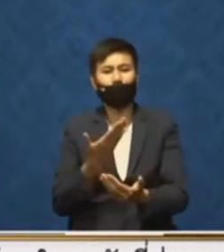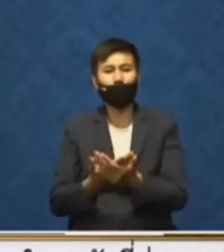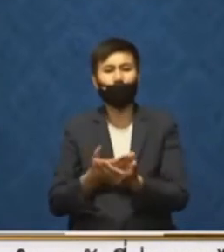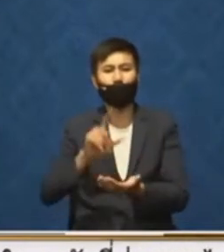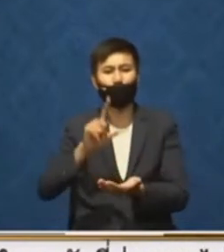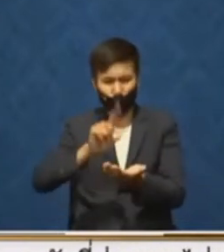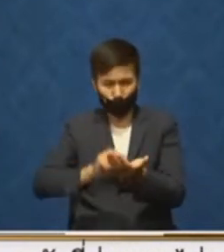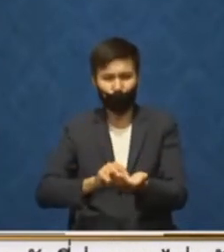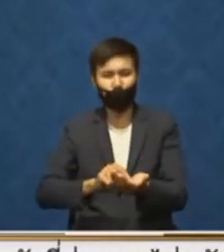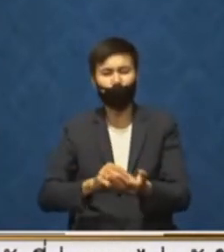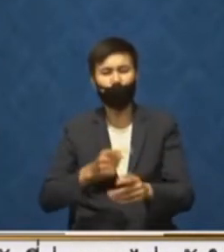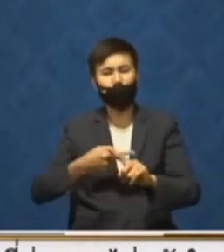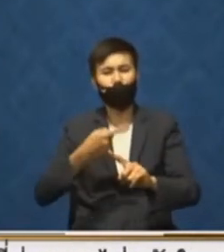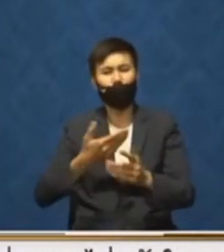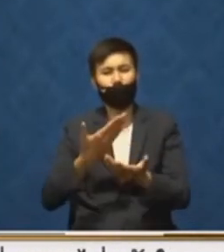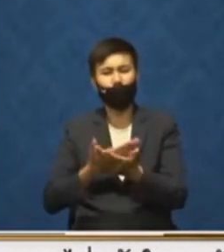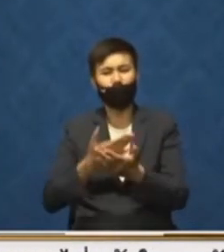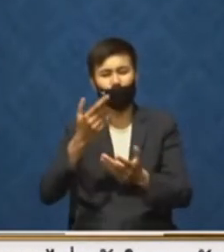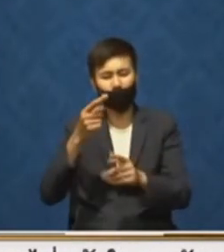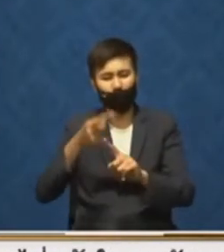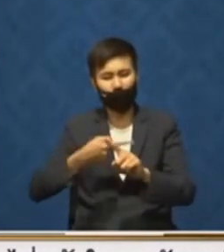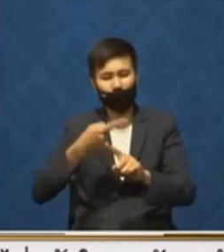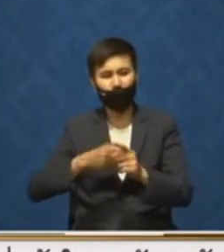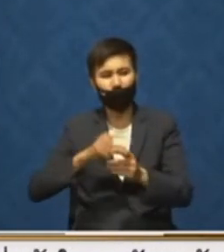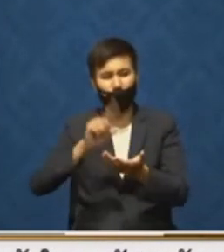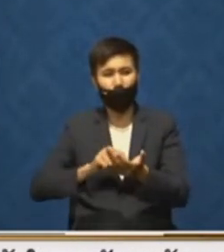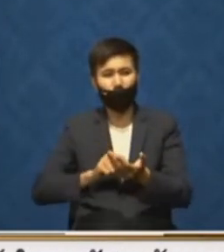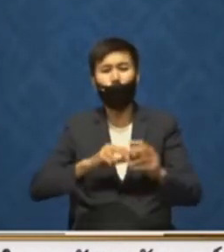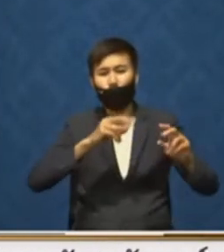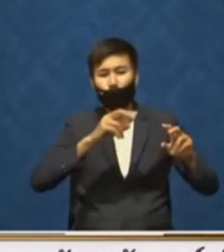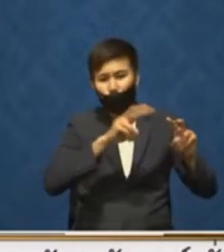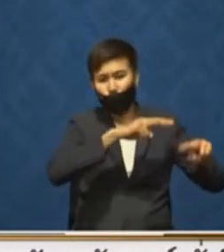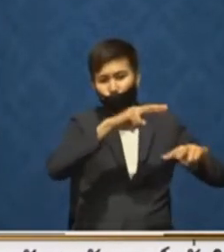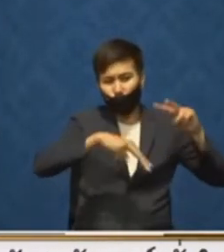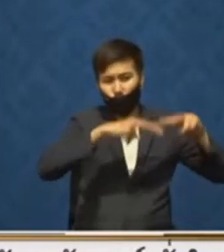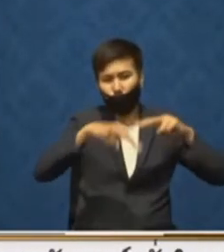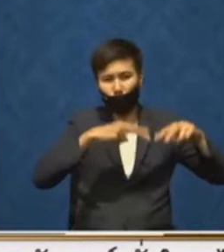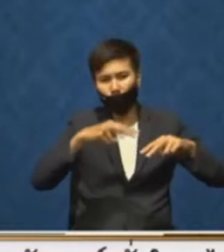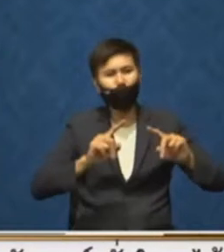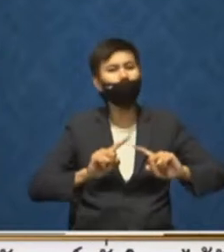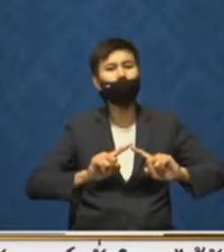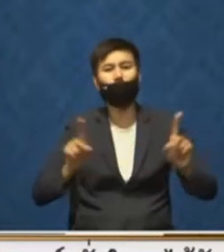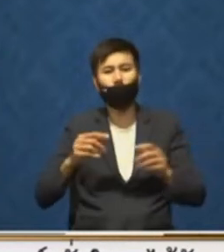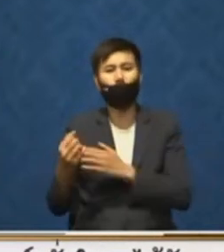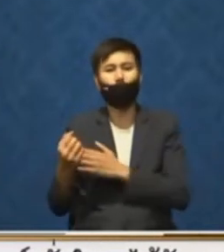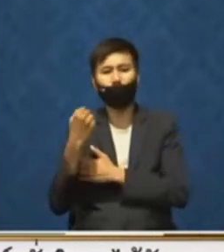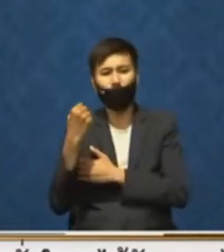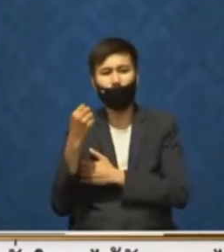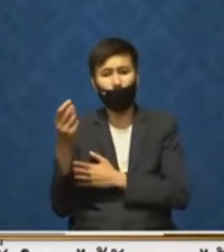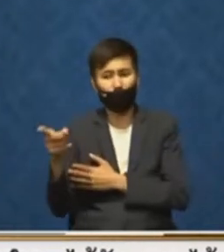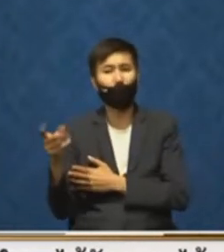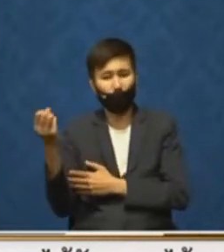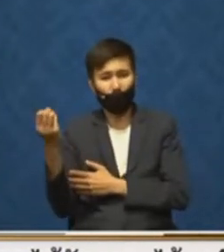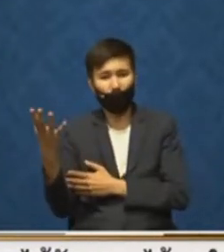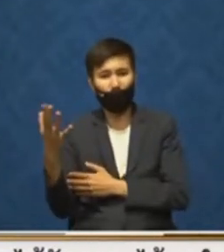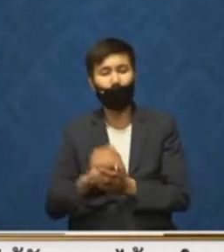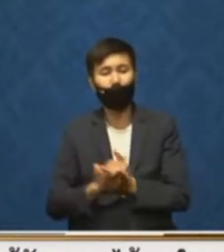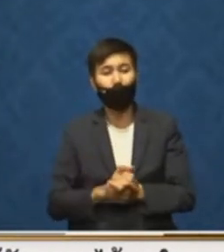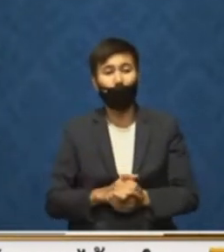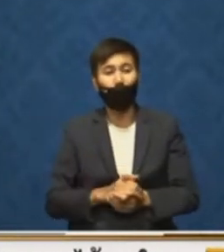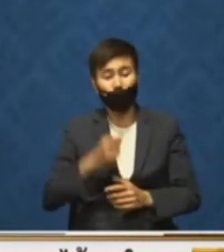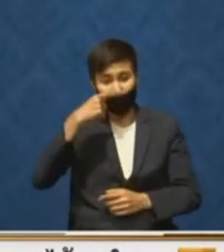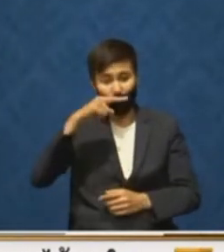ท่านบอกว่าเร็วที่สุดแถวเนี้ยการปกครองก็ต่างกันอยู่แล้วนะมันก็อำนาจค่ามากกว่าเราของเรามันต้องหาด้วยกัน